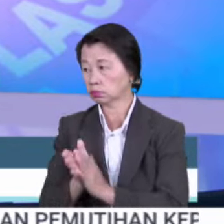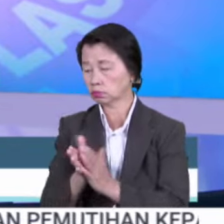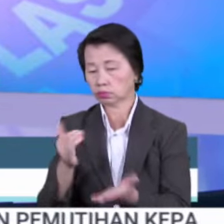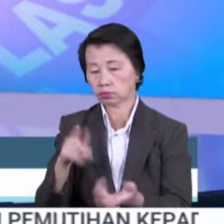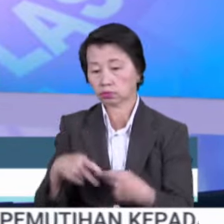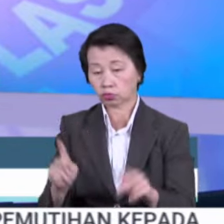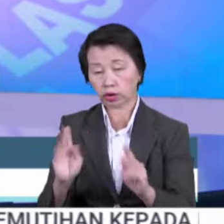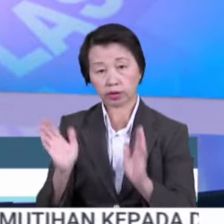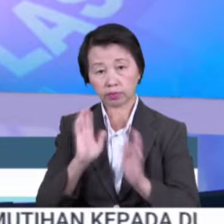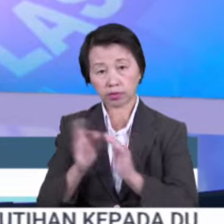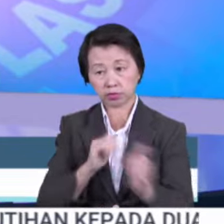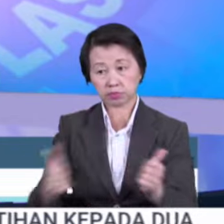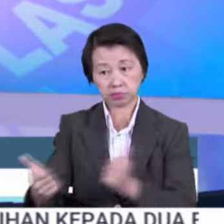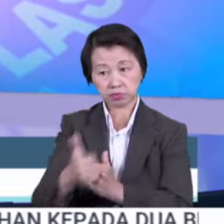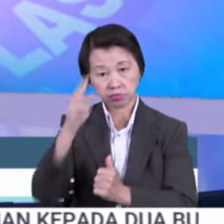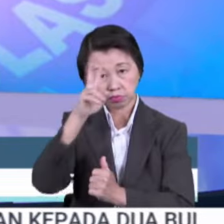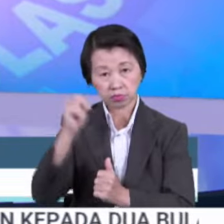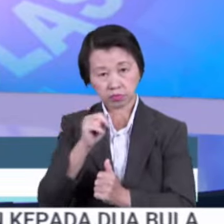peluang Malaysia